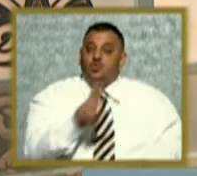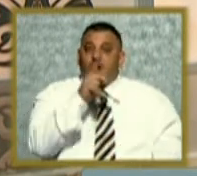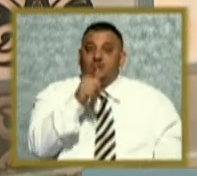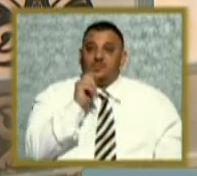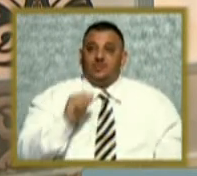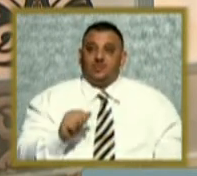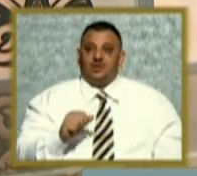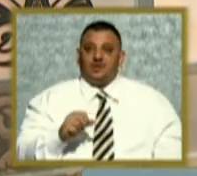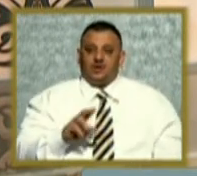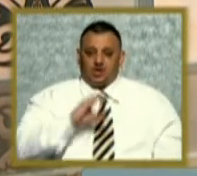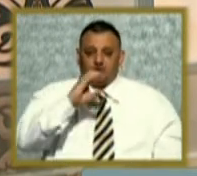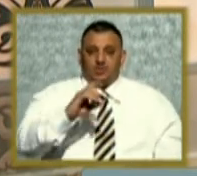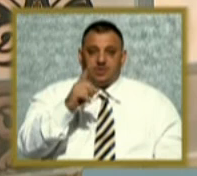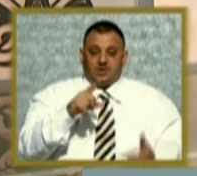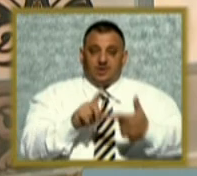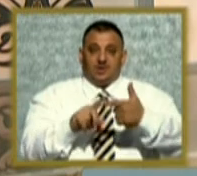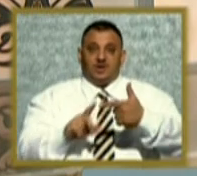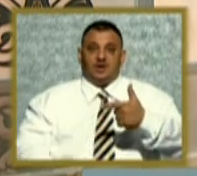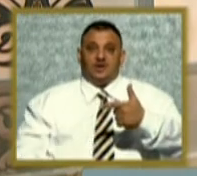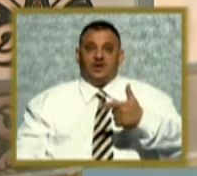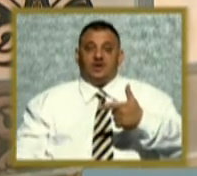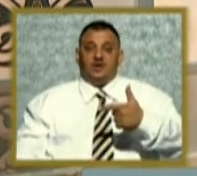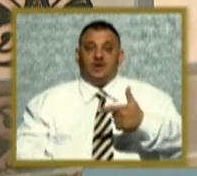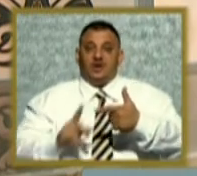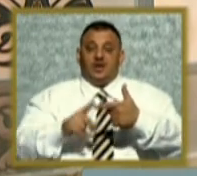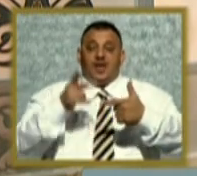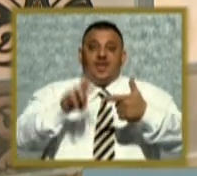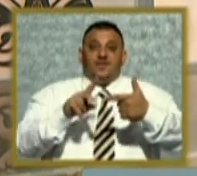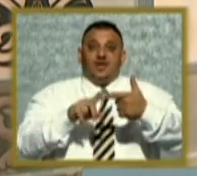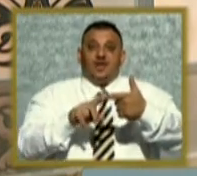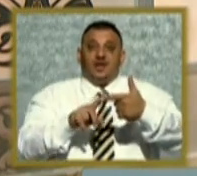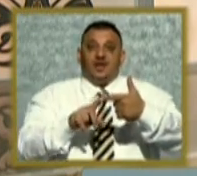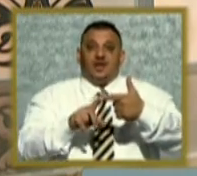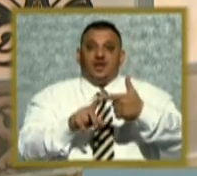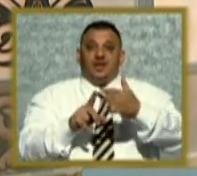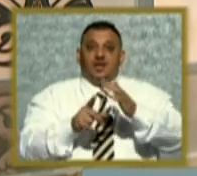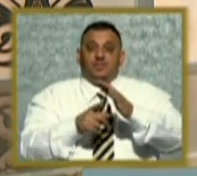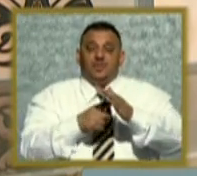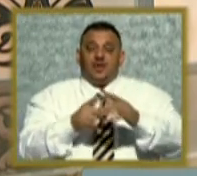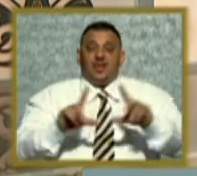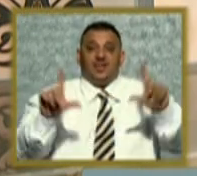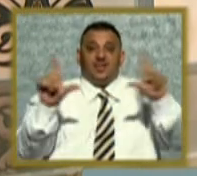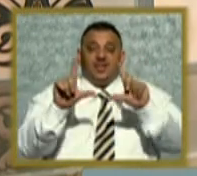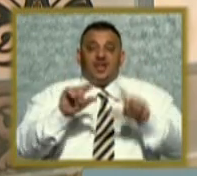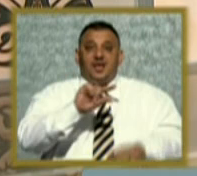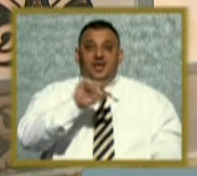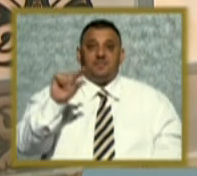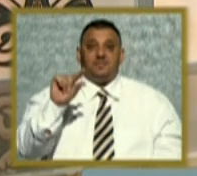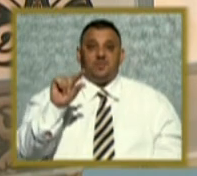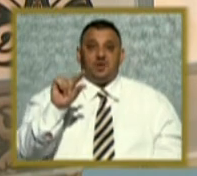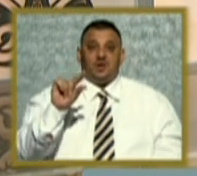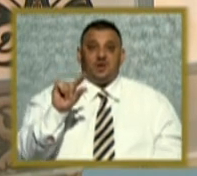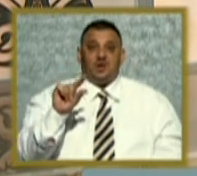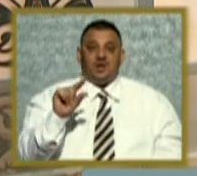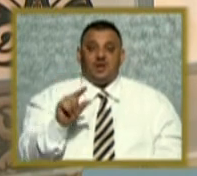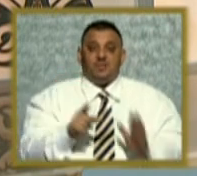حرام. طيب طيب سؤال آخر. نفس الشيء يعني في هذه بعض الأدوات يعني يقول لك يعني